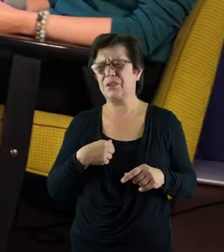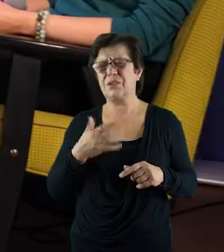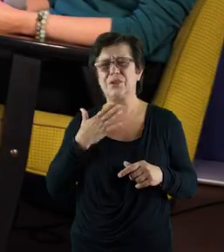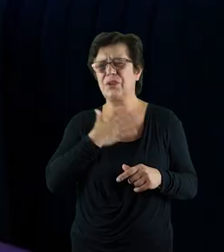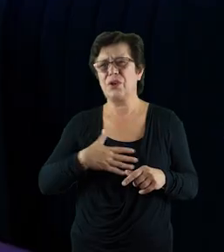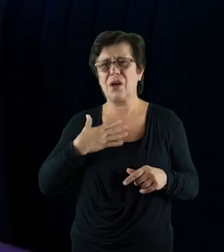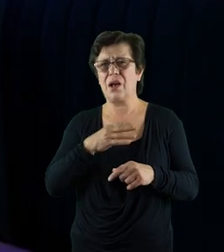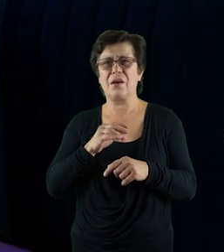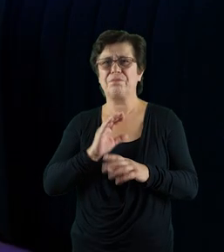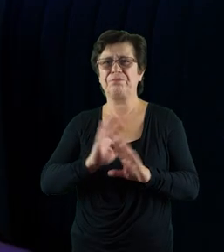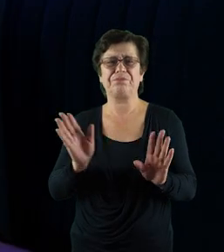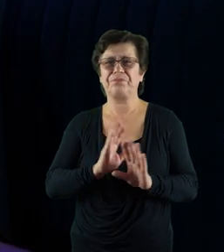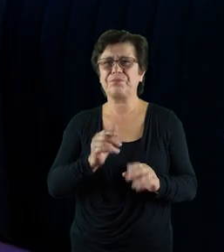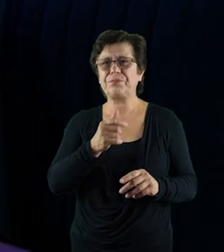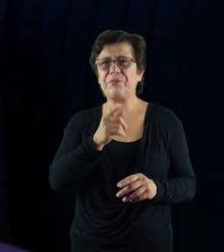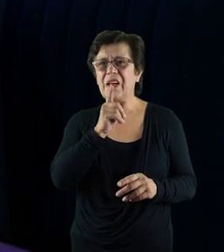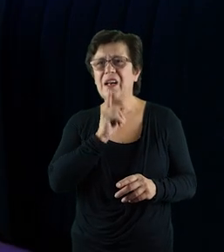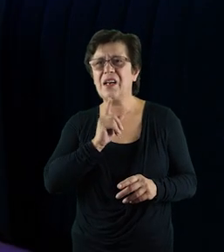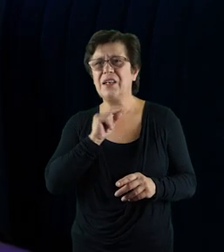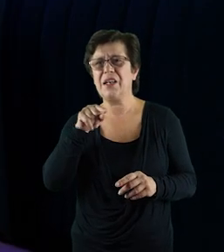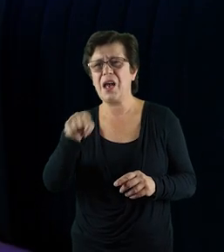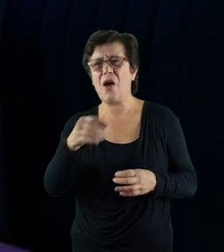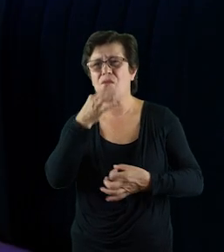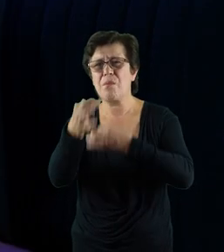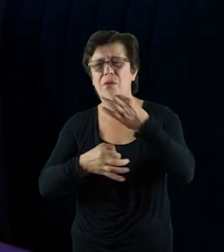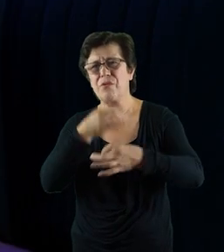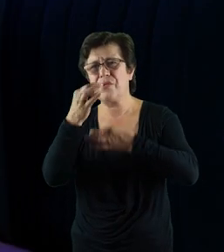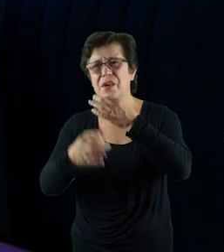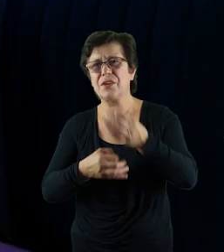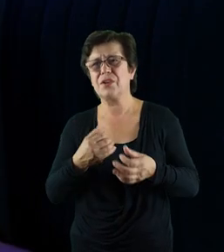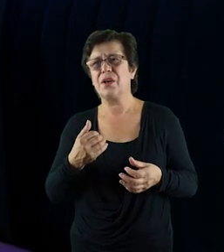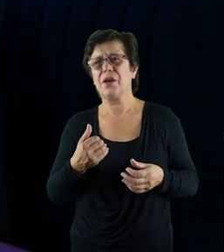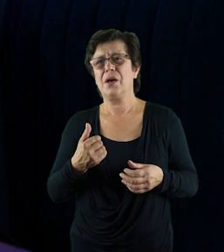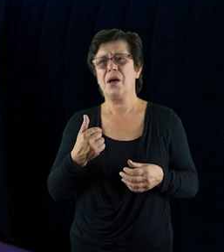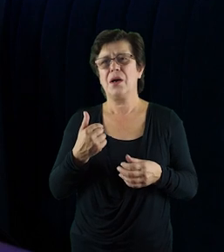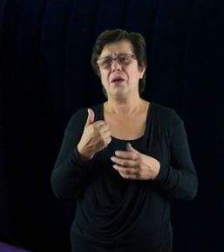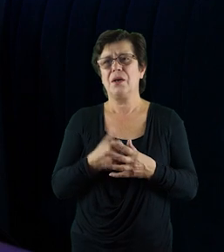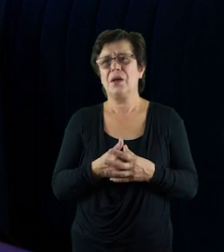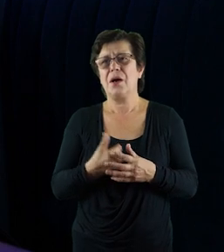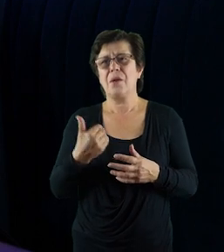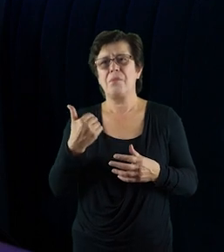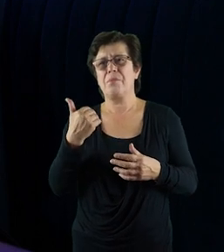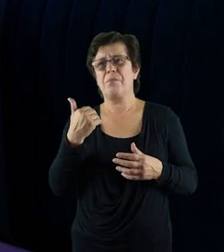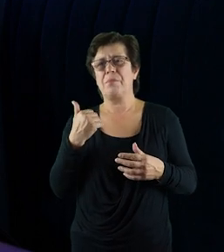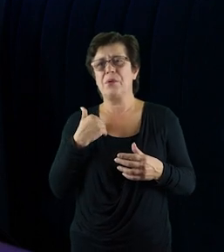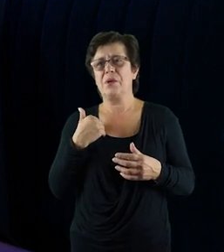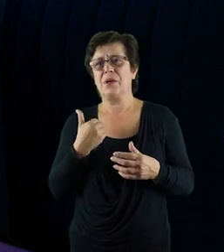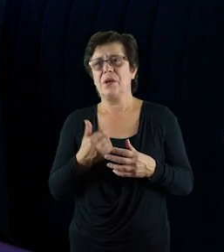areligijny albo nawet antyreligijny, bo jego wypowiedzi takie publicystyczne były po prostu w